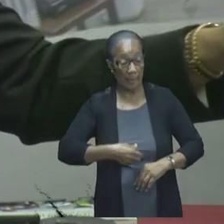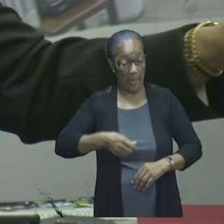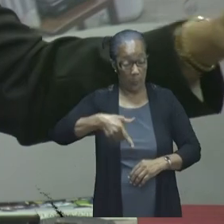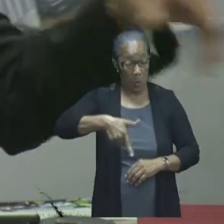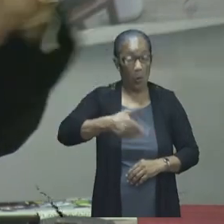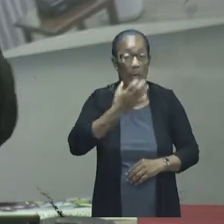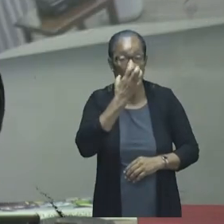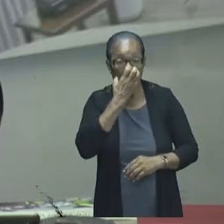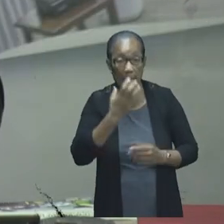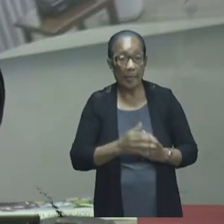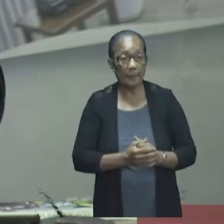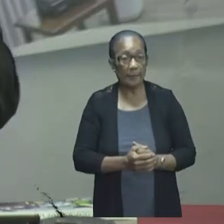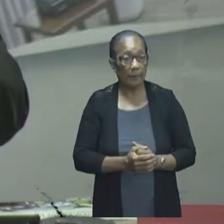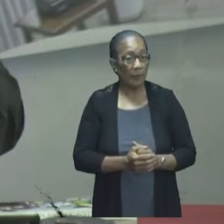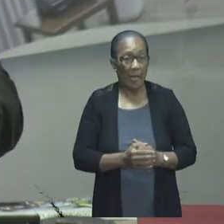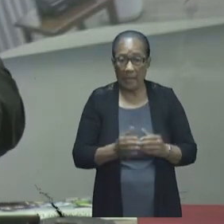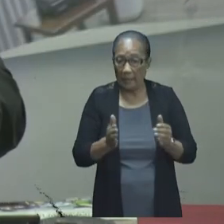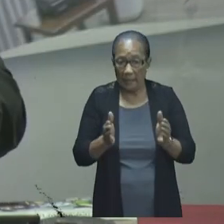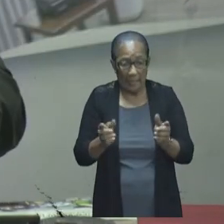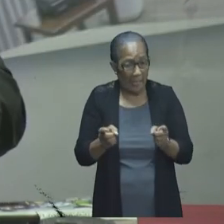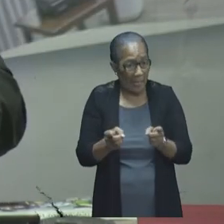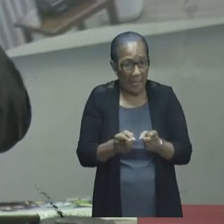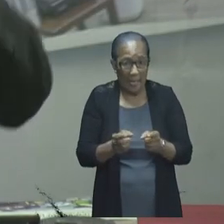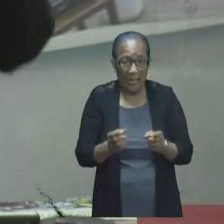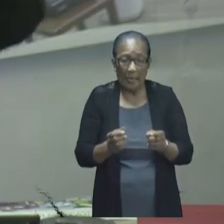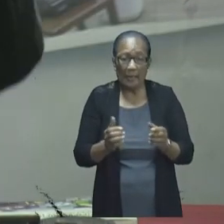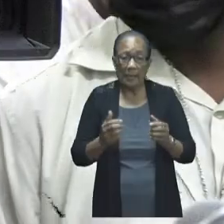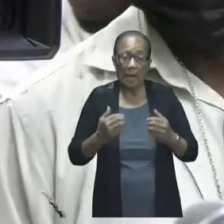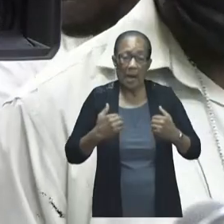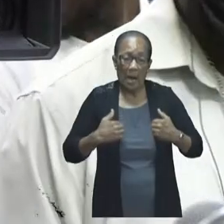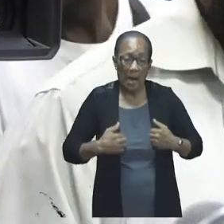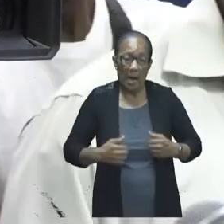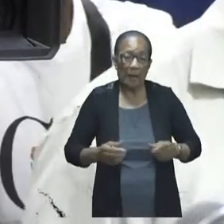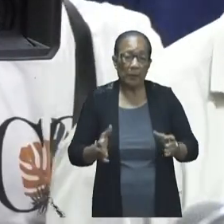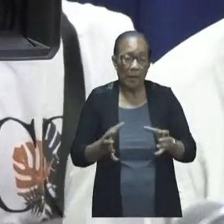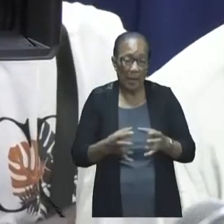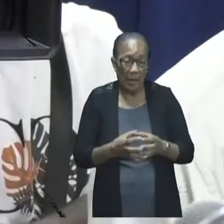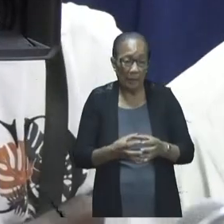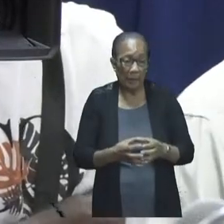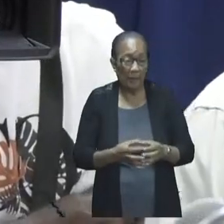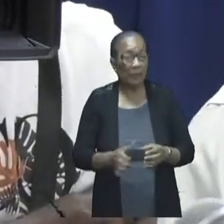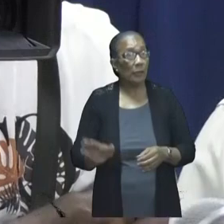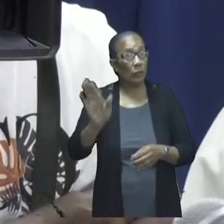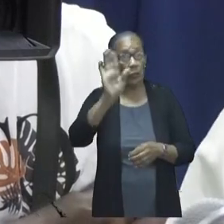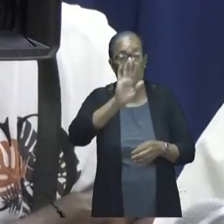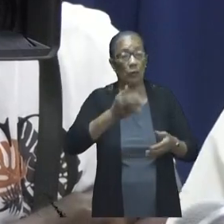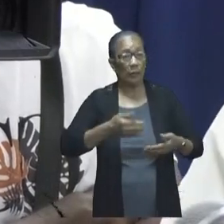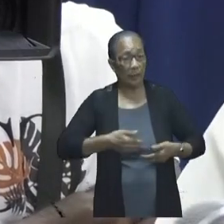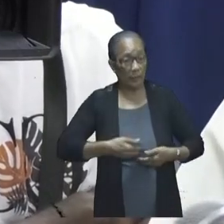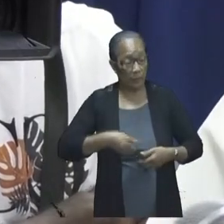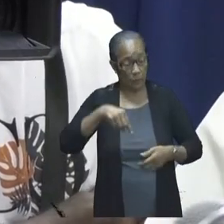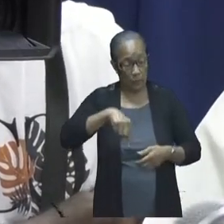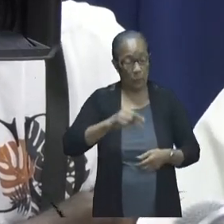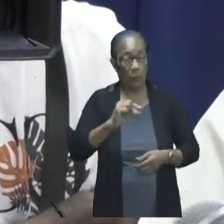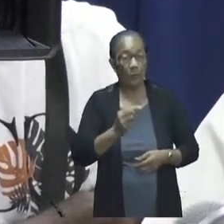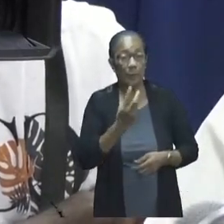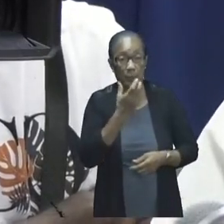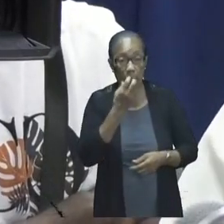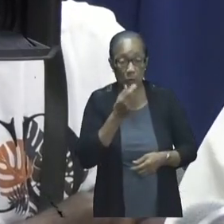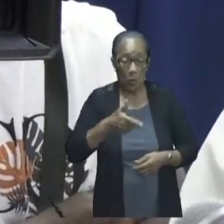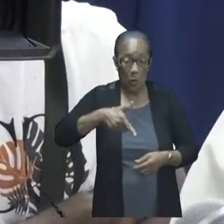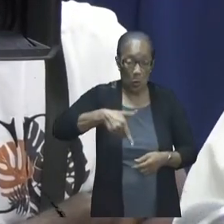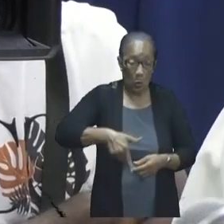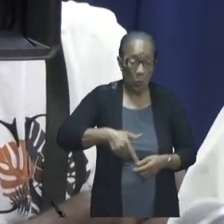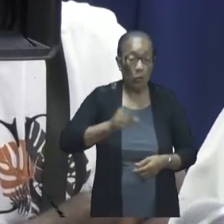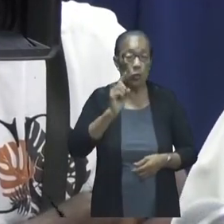any die kleine arme landen die niet door god gegeven filmpje olino en zich daarin moeten